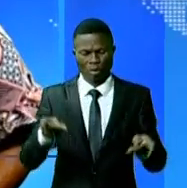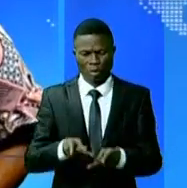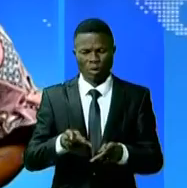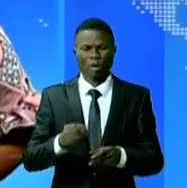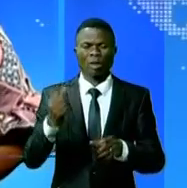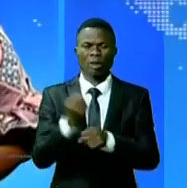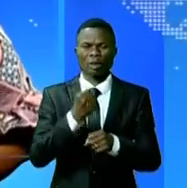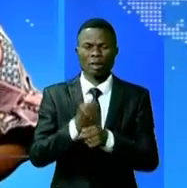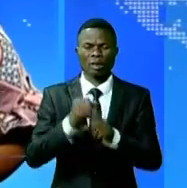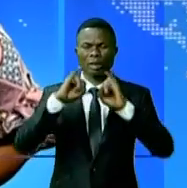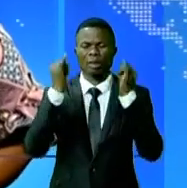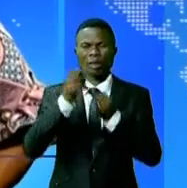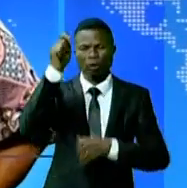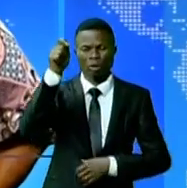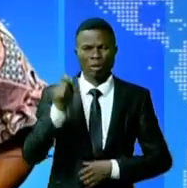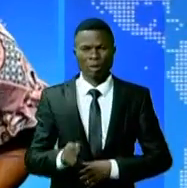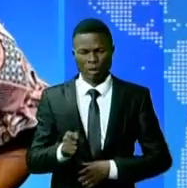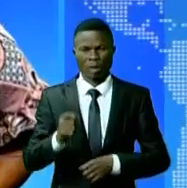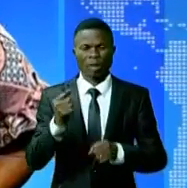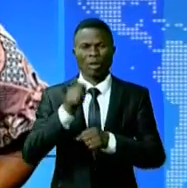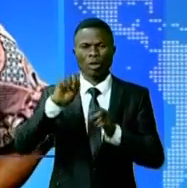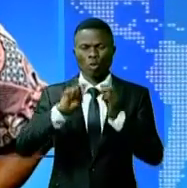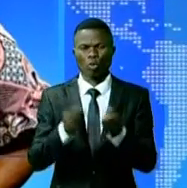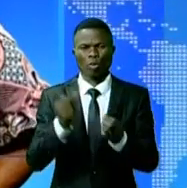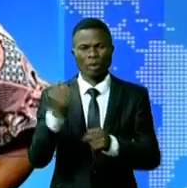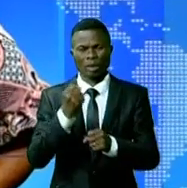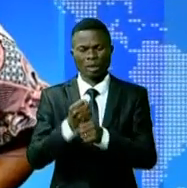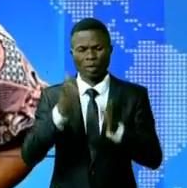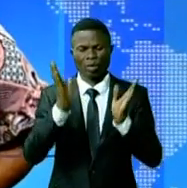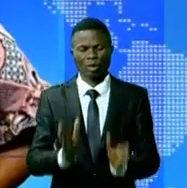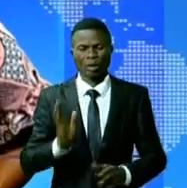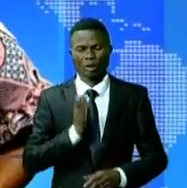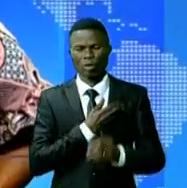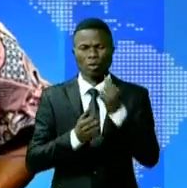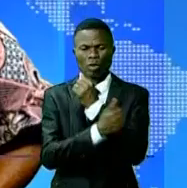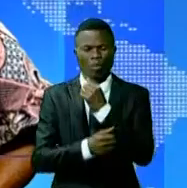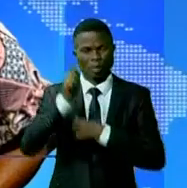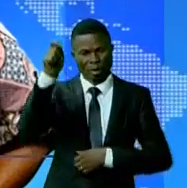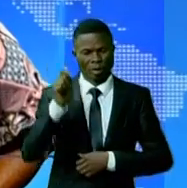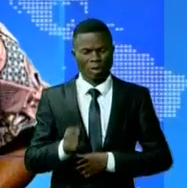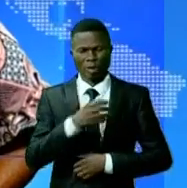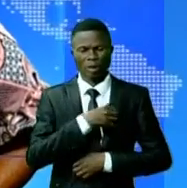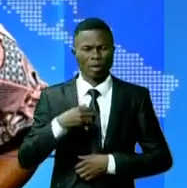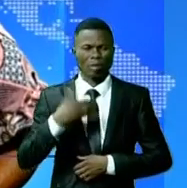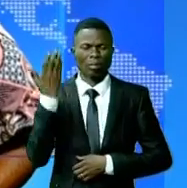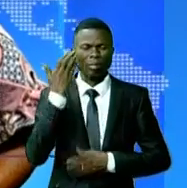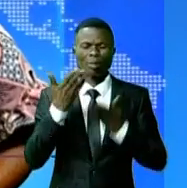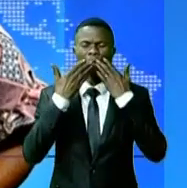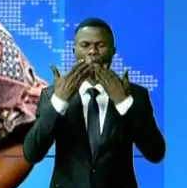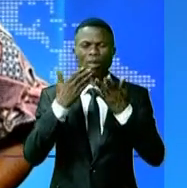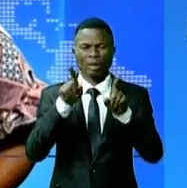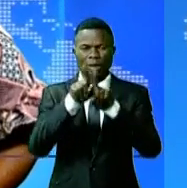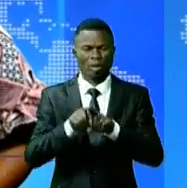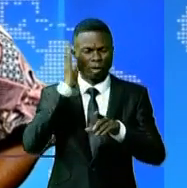le cadre de l'industrie militaire produite par les forces armées de la République démocratique du Congo. Mesdames et messieurs, encore une fois,